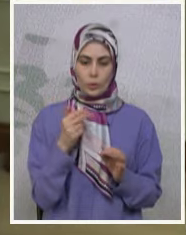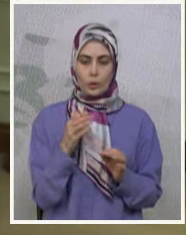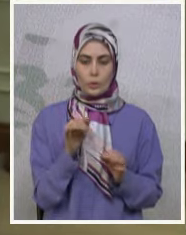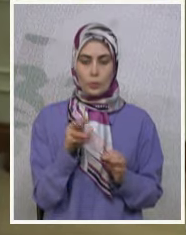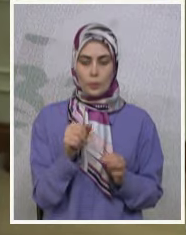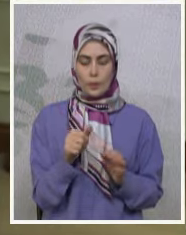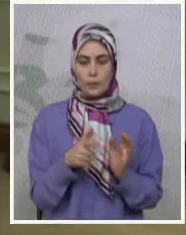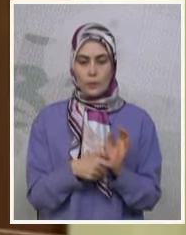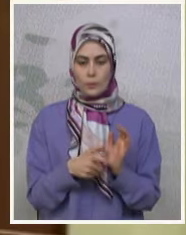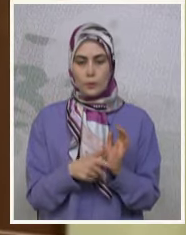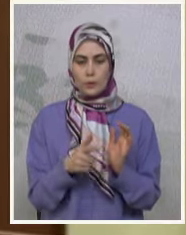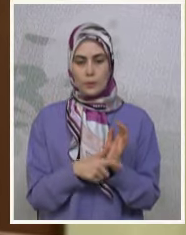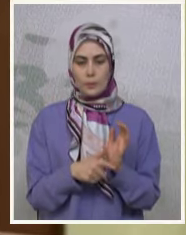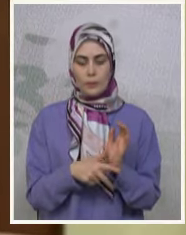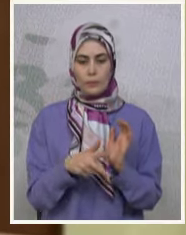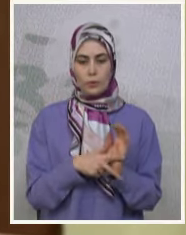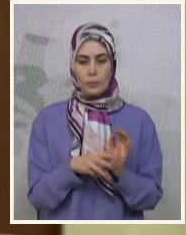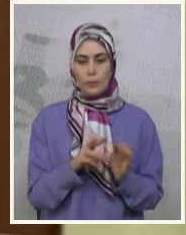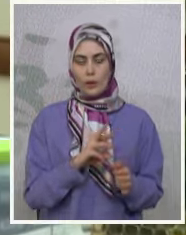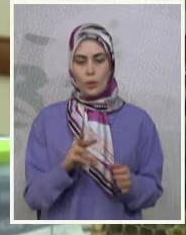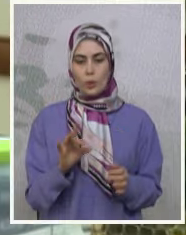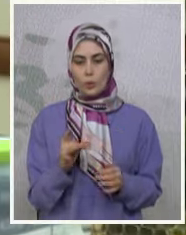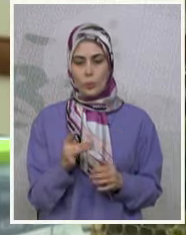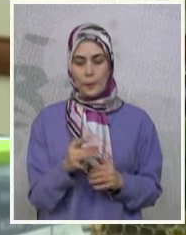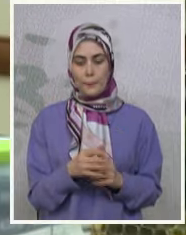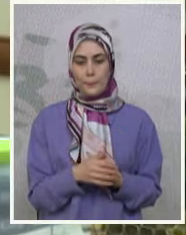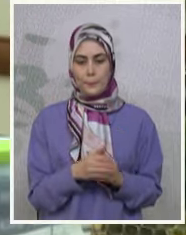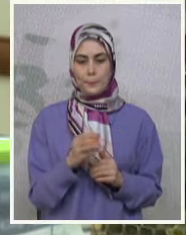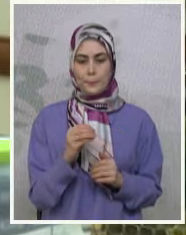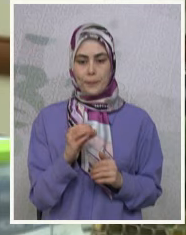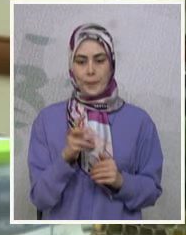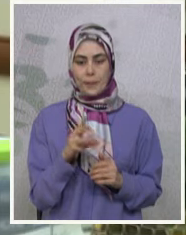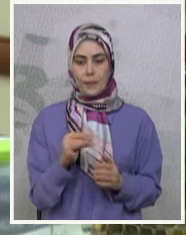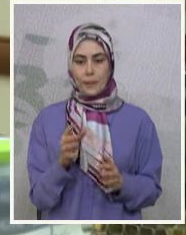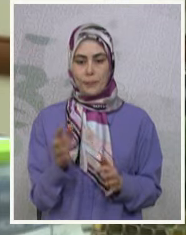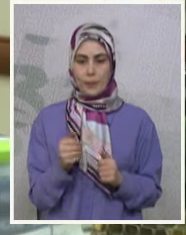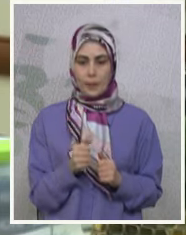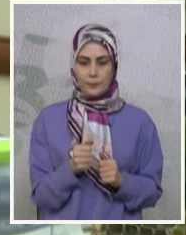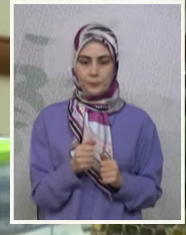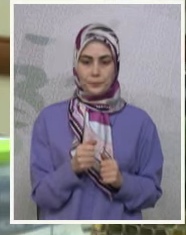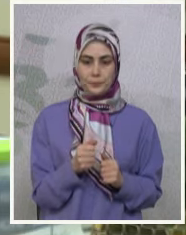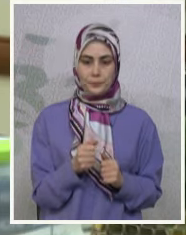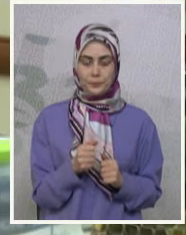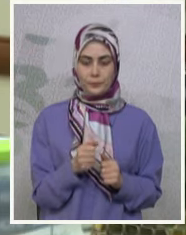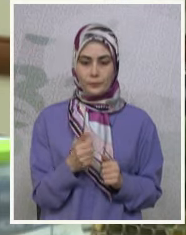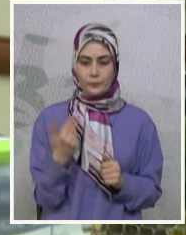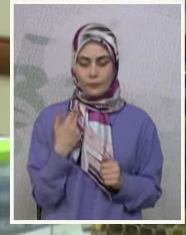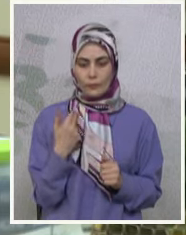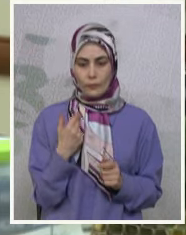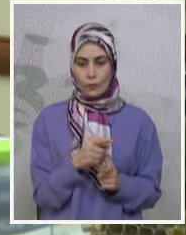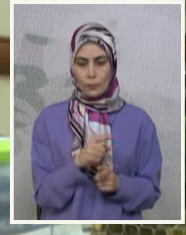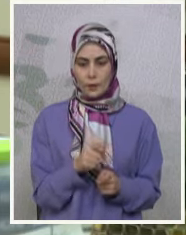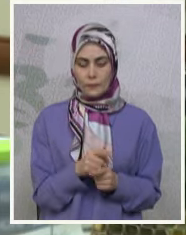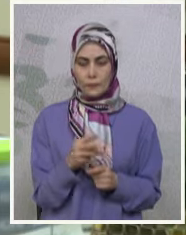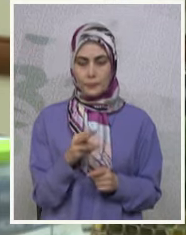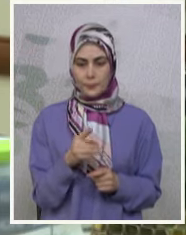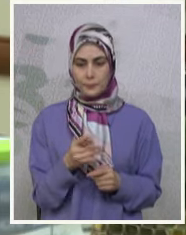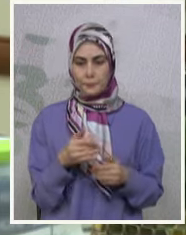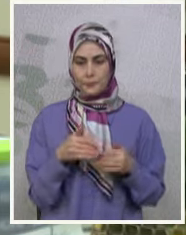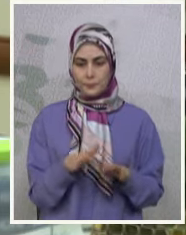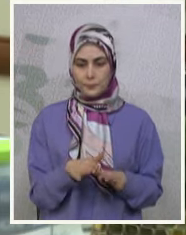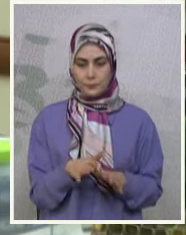более 778 миллионов рублей. Если брать, в принципе, долговые обязательства, мы